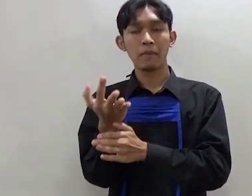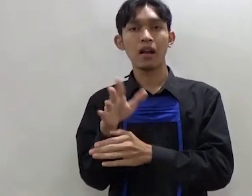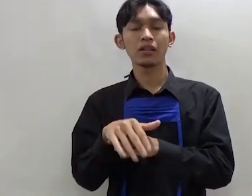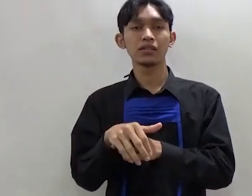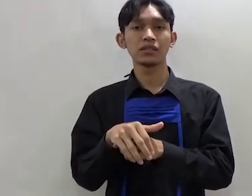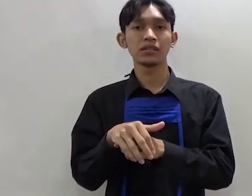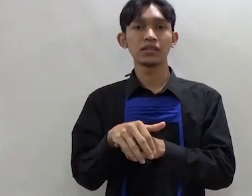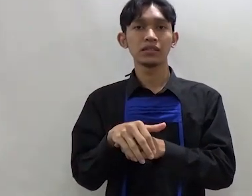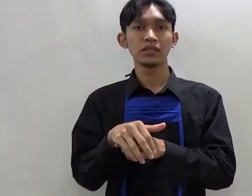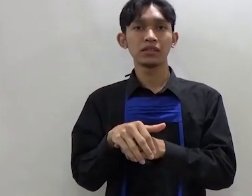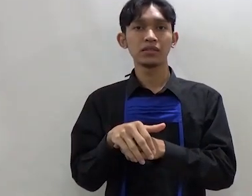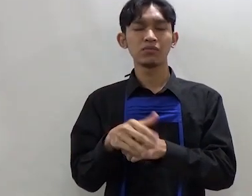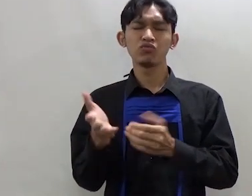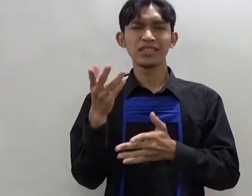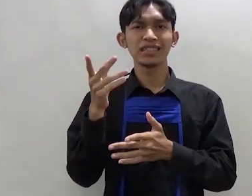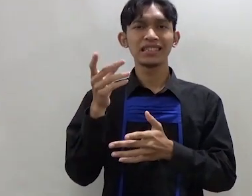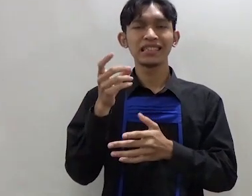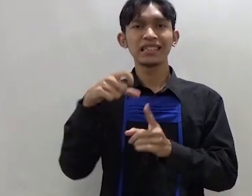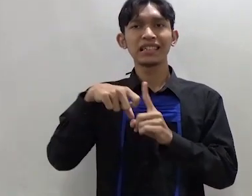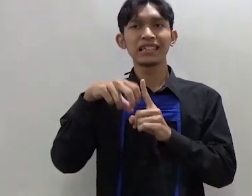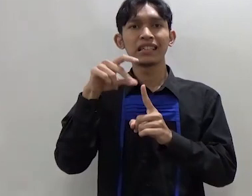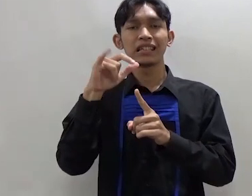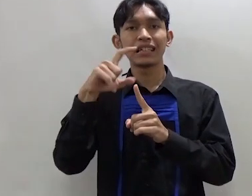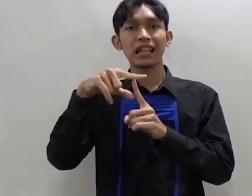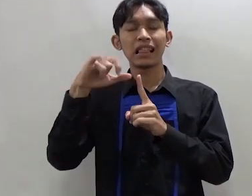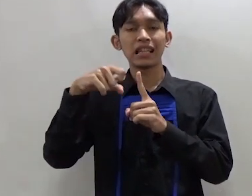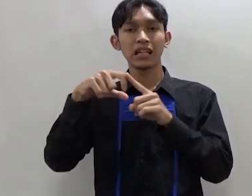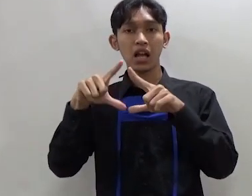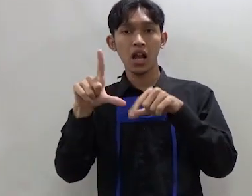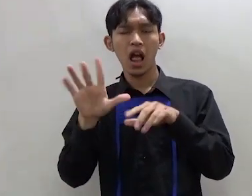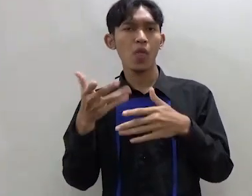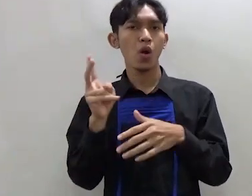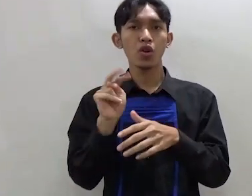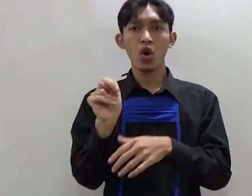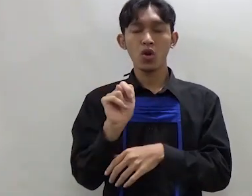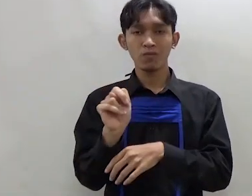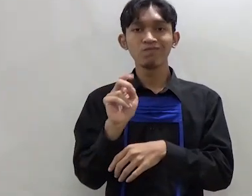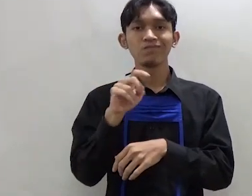yaitu 0 kasus positif, 2 kasus sembuh,